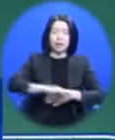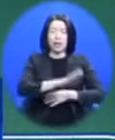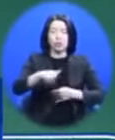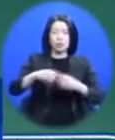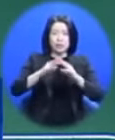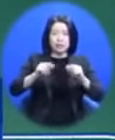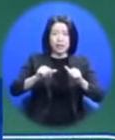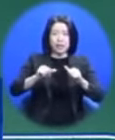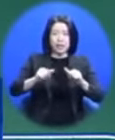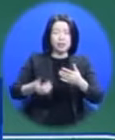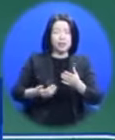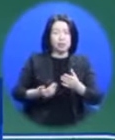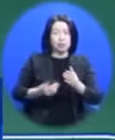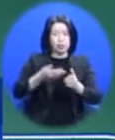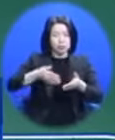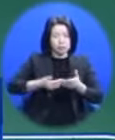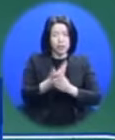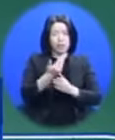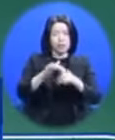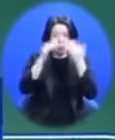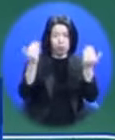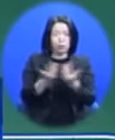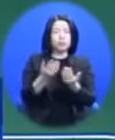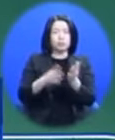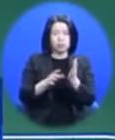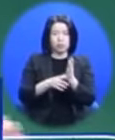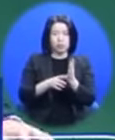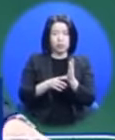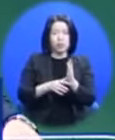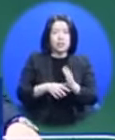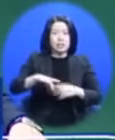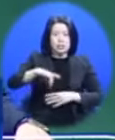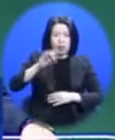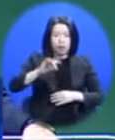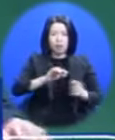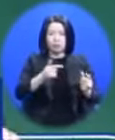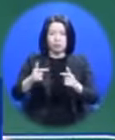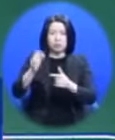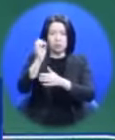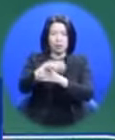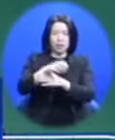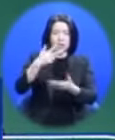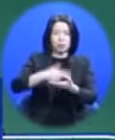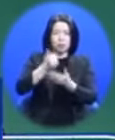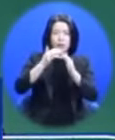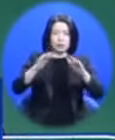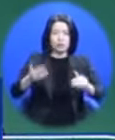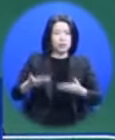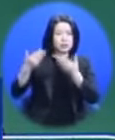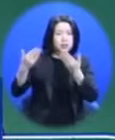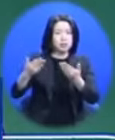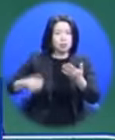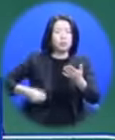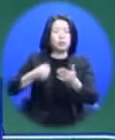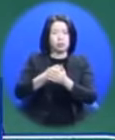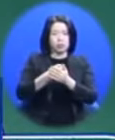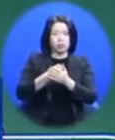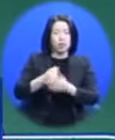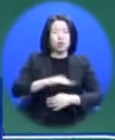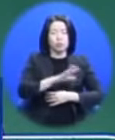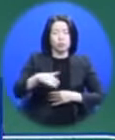토산의 만물과 각종 과목의 첫 열매를 여호와의 전에 드리기로 하였고 또 우리의